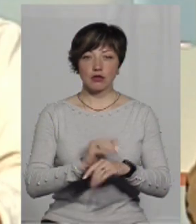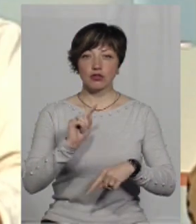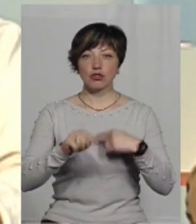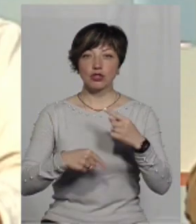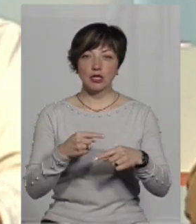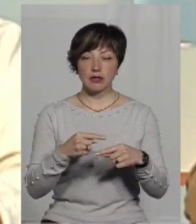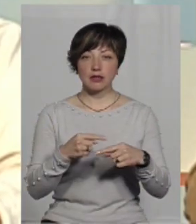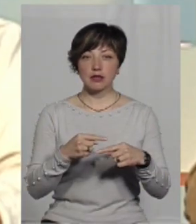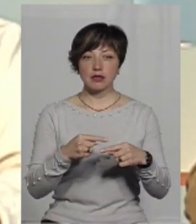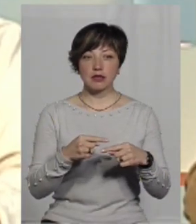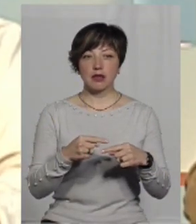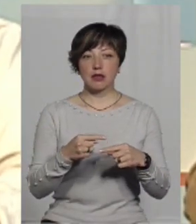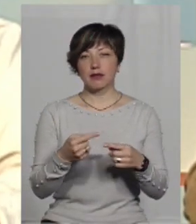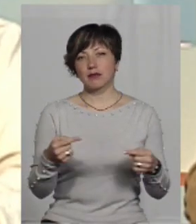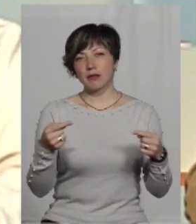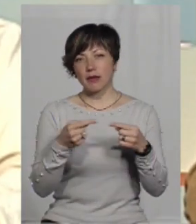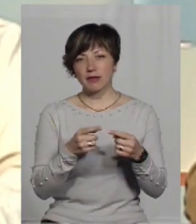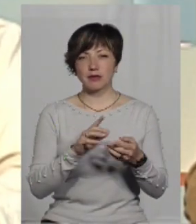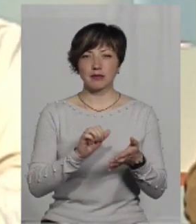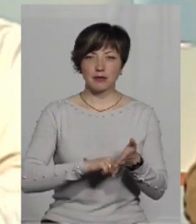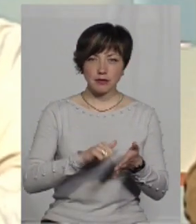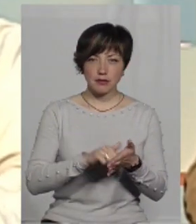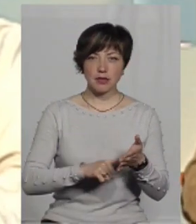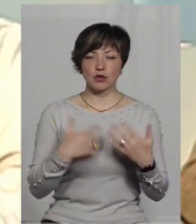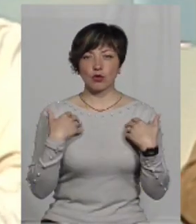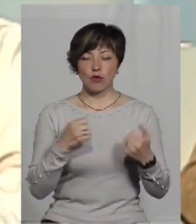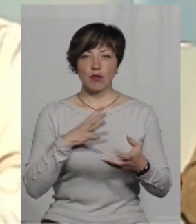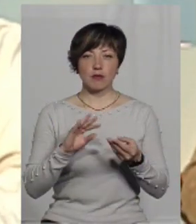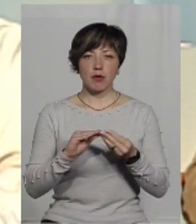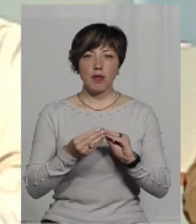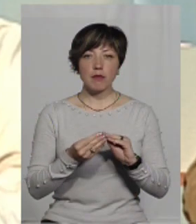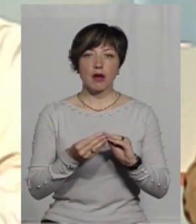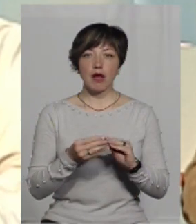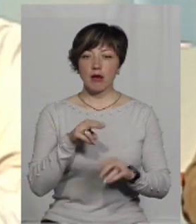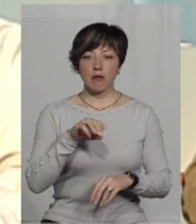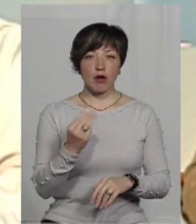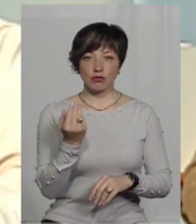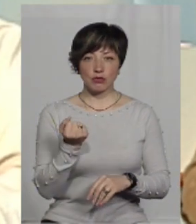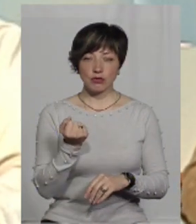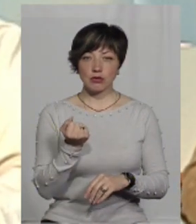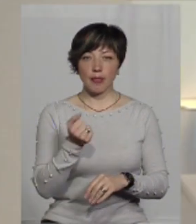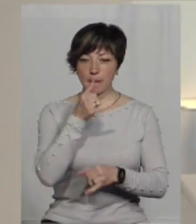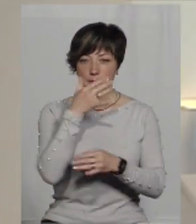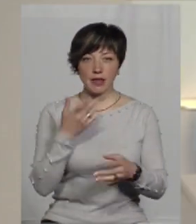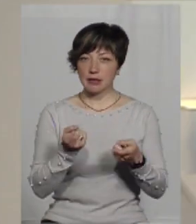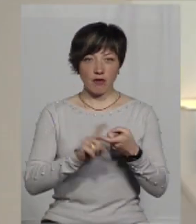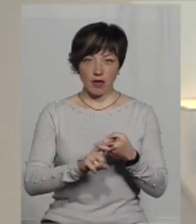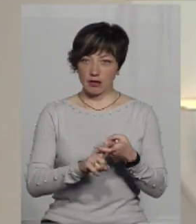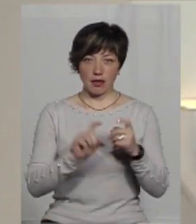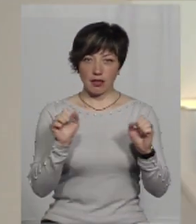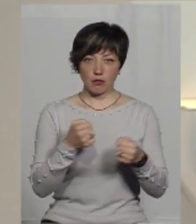через певні технічні умови, там зі здоров'ям були проблеми, Пашу ми не могли раніше поставити. Тобто це не пов'язано